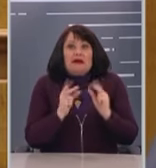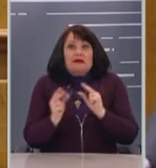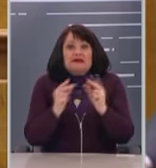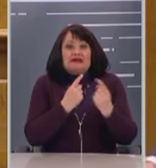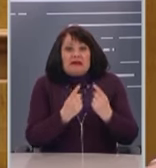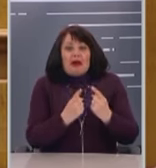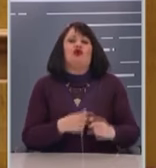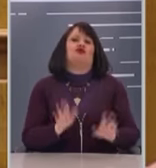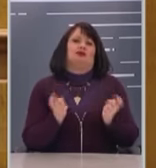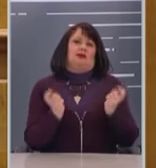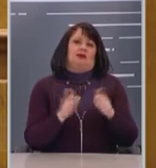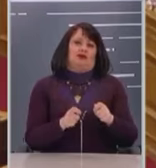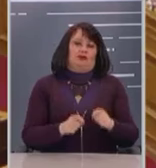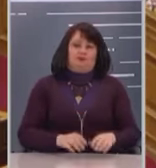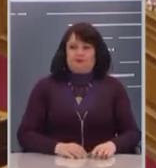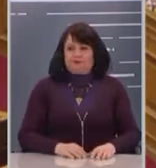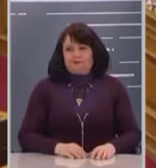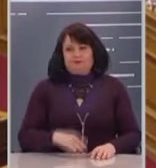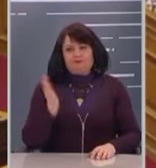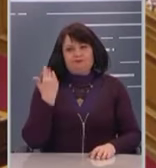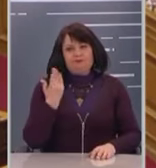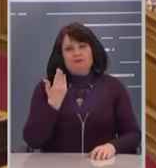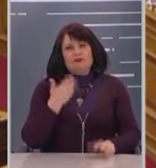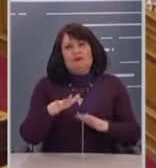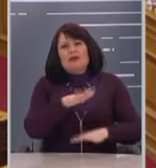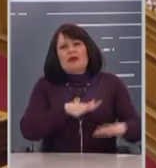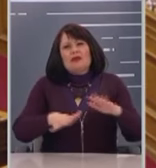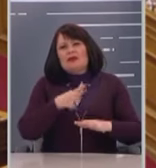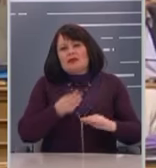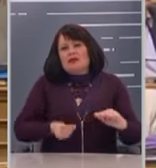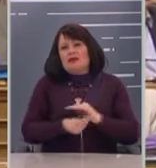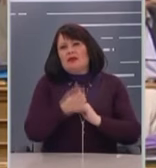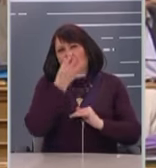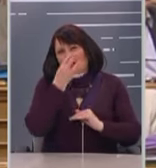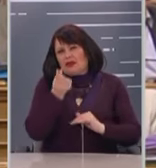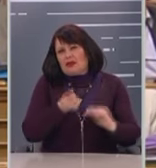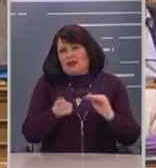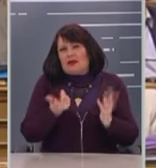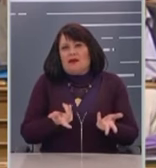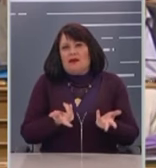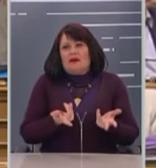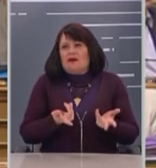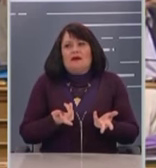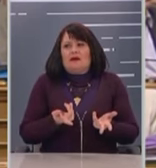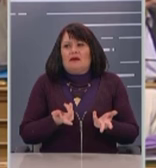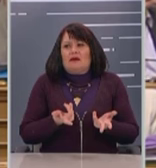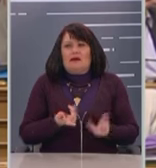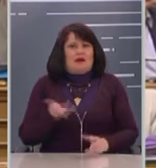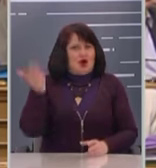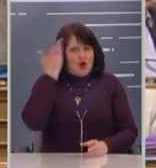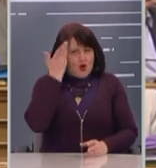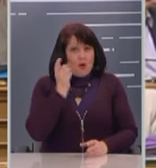διαλόγου. Μιλάμε για τις εποχές που η διαφθορά σε όλα τα επίπεδα δεν παρήγαγε σχεδόν καθόλου πολιτικό